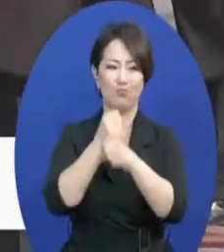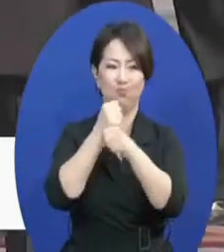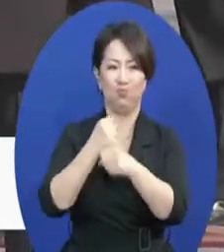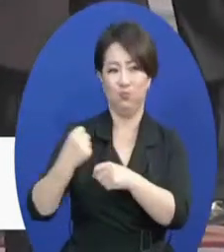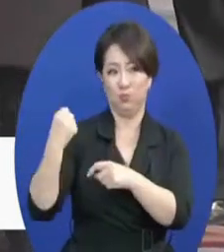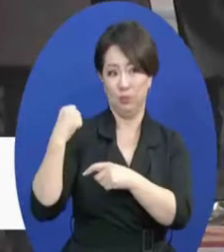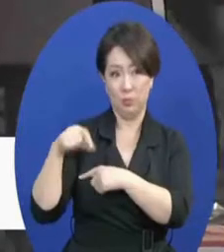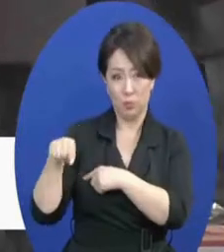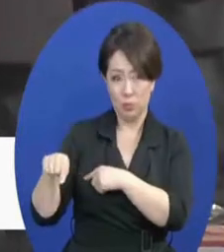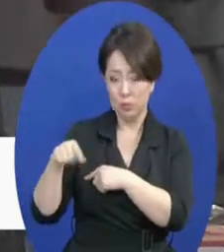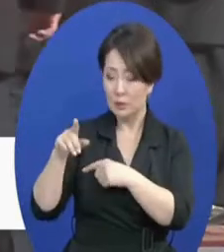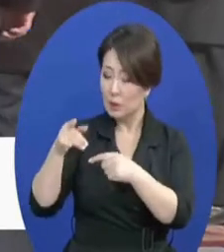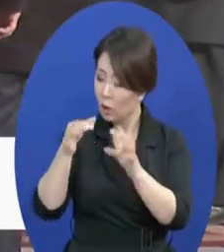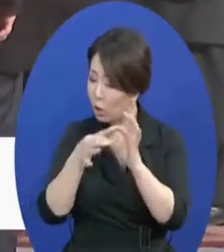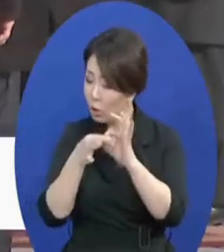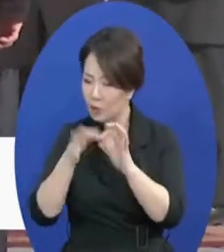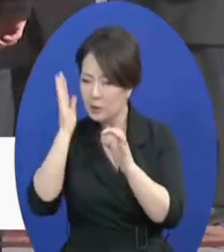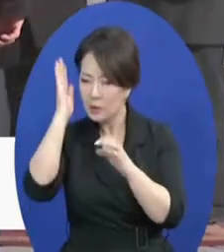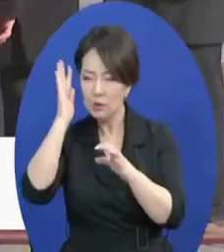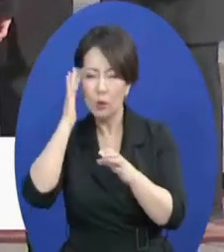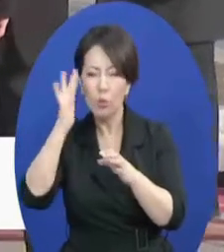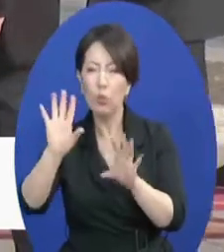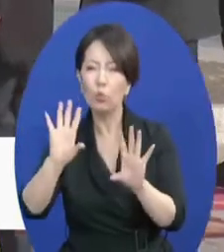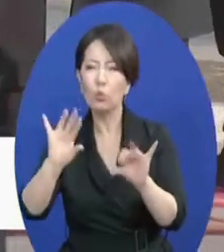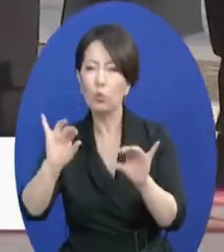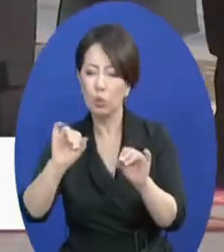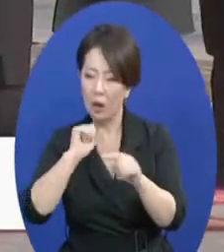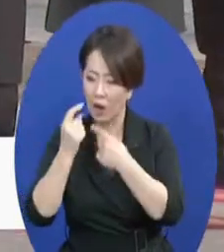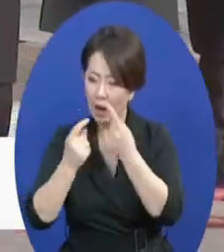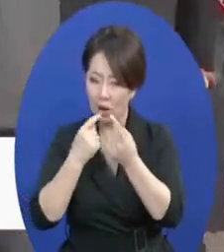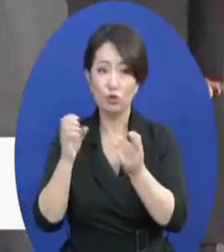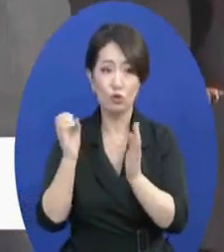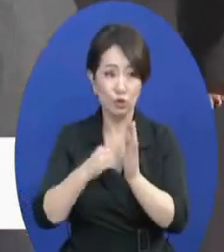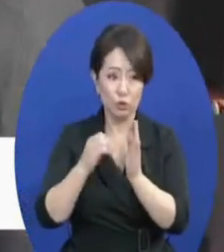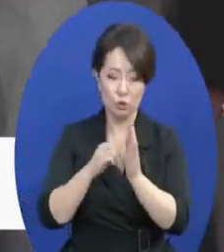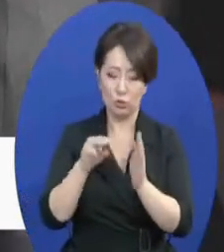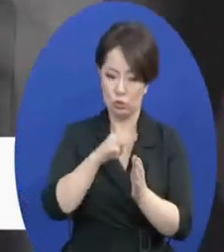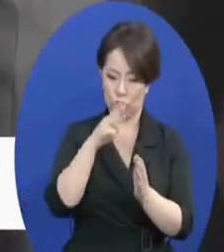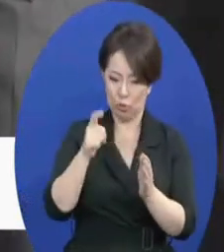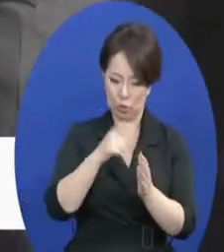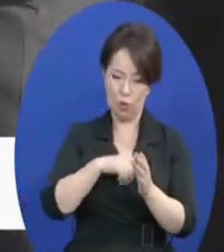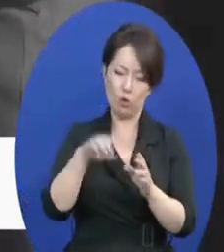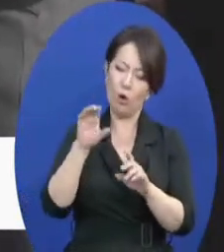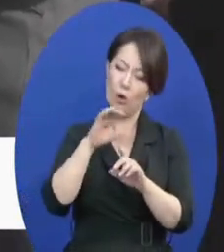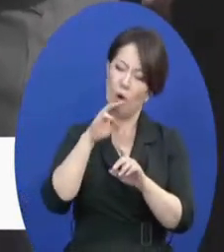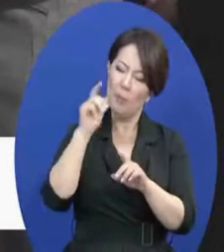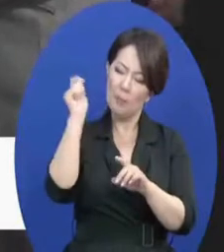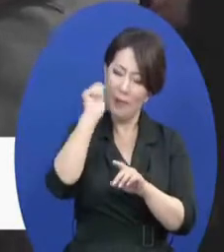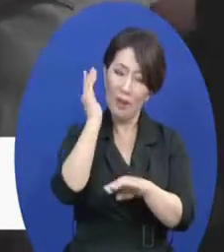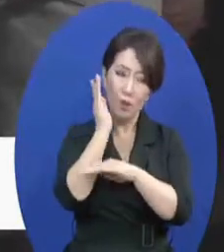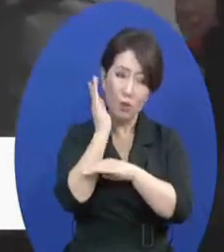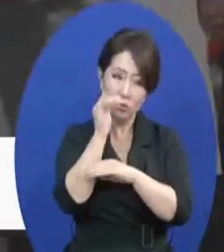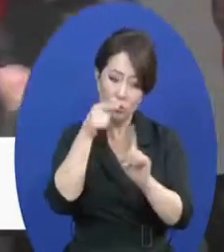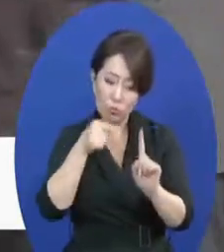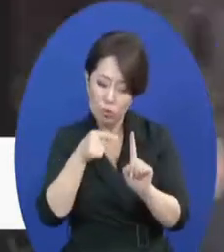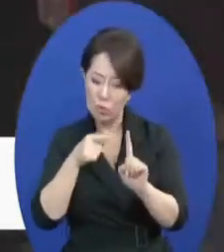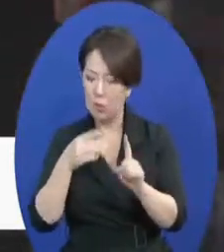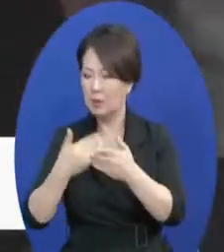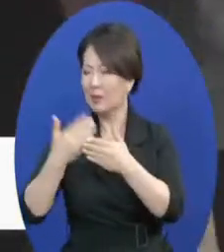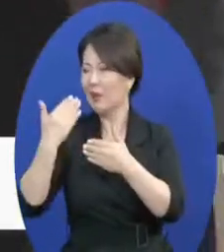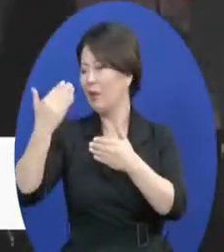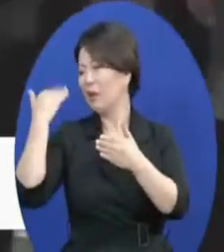цаашдын бодлогын асуулыгч хөндөх учиртай. Түүхч судлаачдын хэлдгээр ямар нэгэн ойг тэмдэглэх нь алдаа оноогоо дэнсэлж түүхэн сургамжаа эргэн